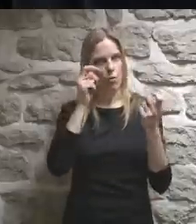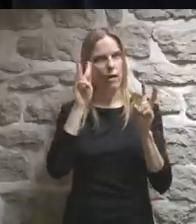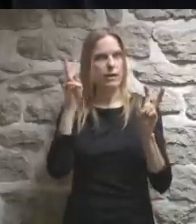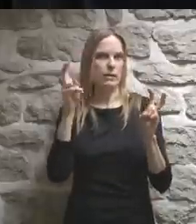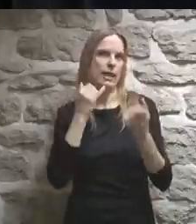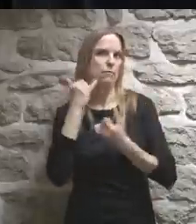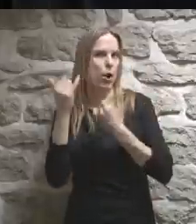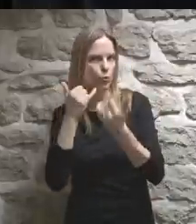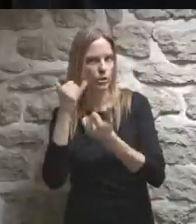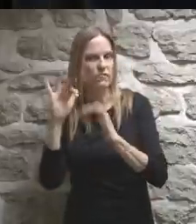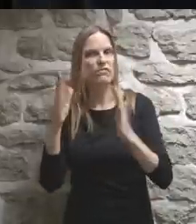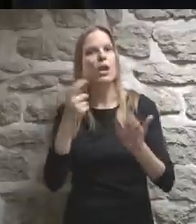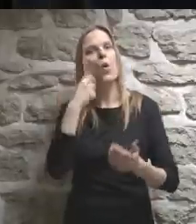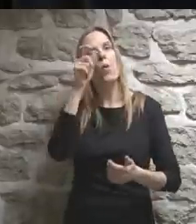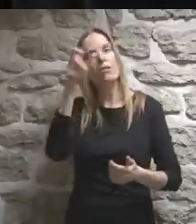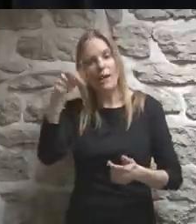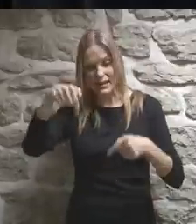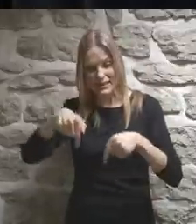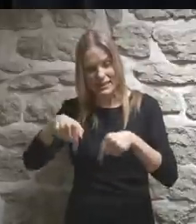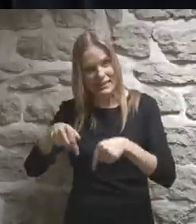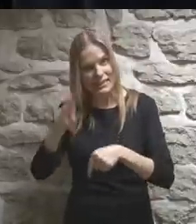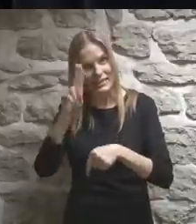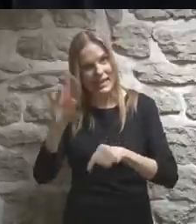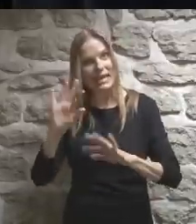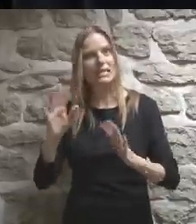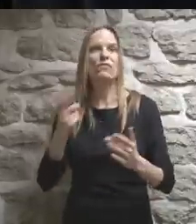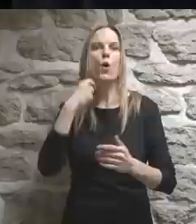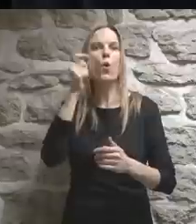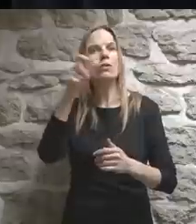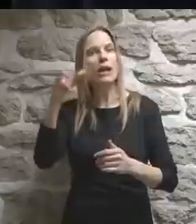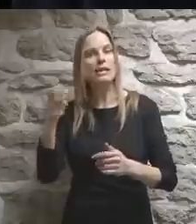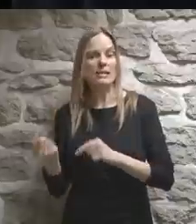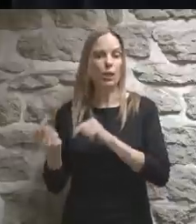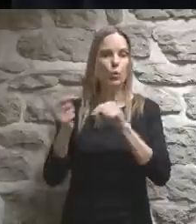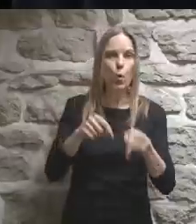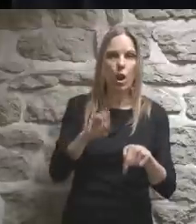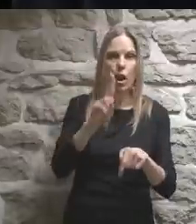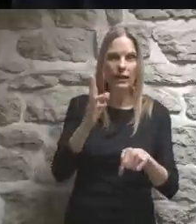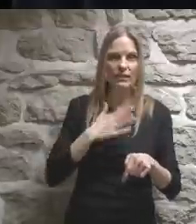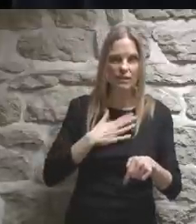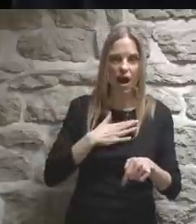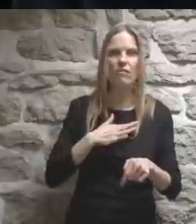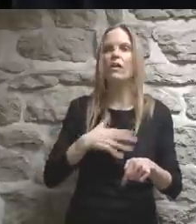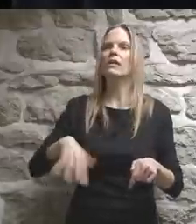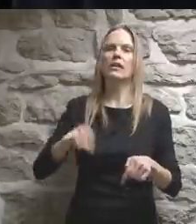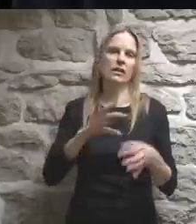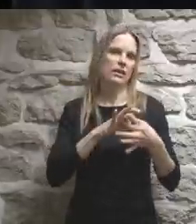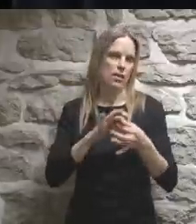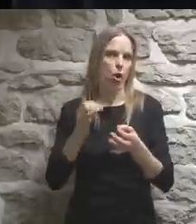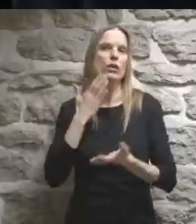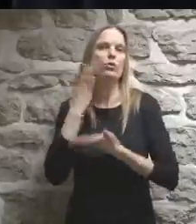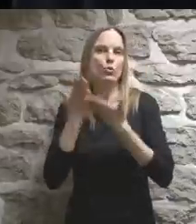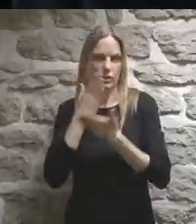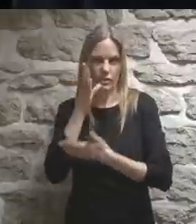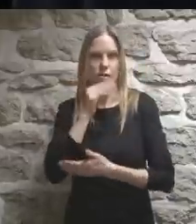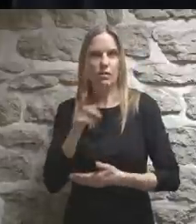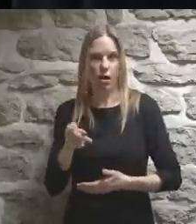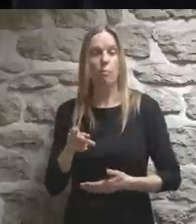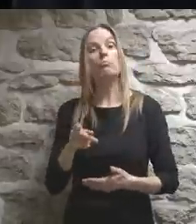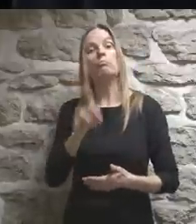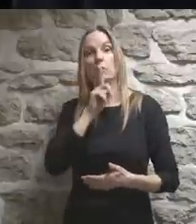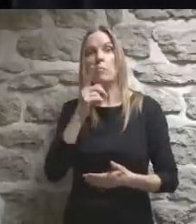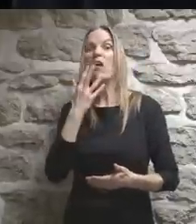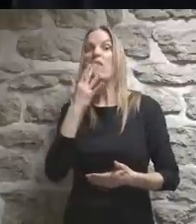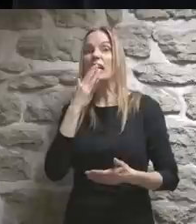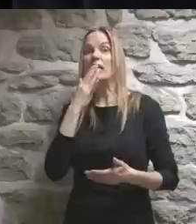Ukrainat, ukrainlasi siin, ukrainlasi, kes tahavad siia tulla. Oluline on ka, et sellele infotelefonile saab helistada ka välismaalt, et